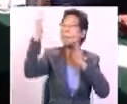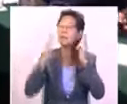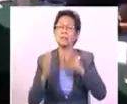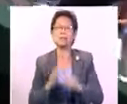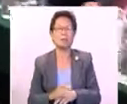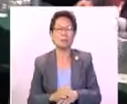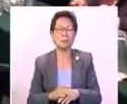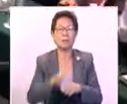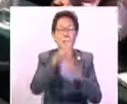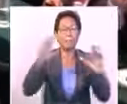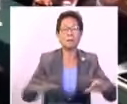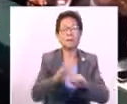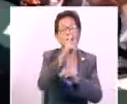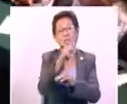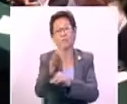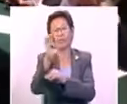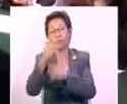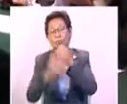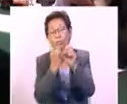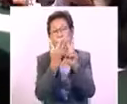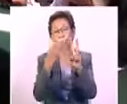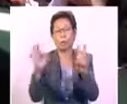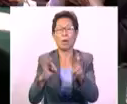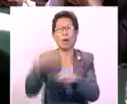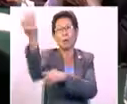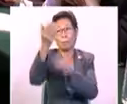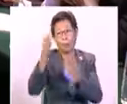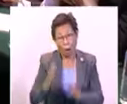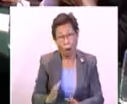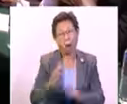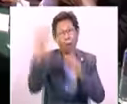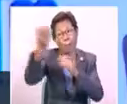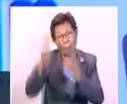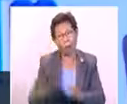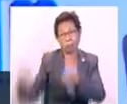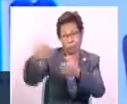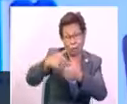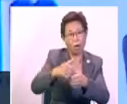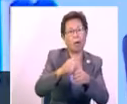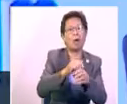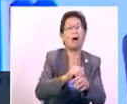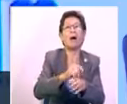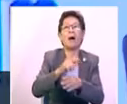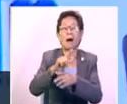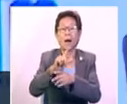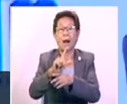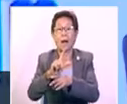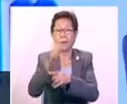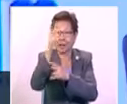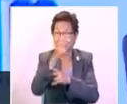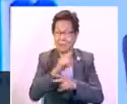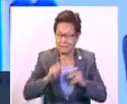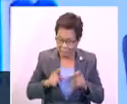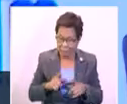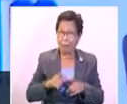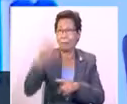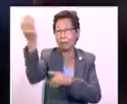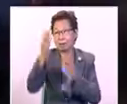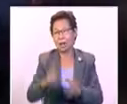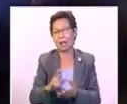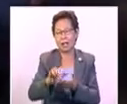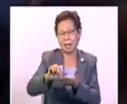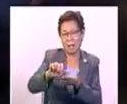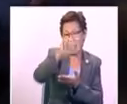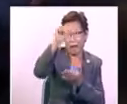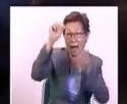Persidangan TVET 2019 disertai tenaga pengajar institusi latihan kemahiran awam dan swasta, pensyarah akademik dan pihak